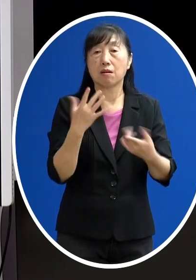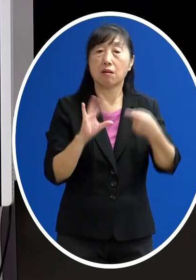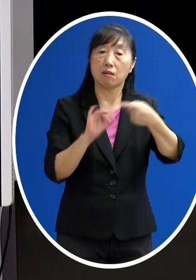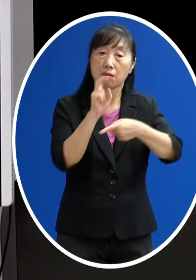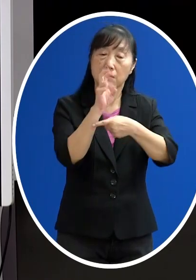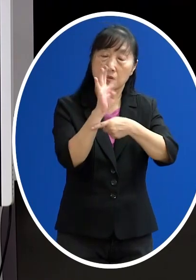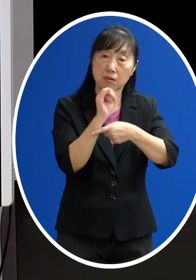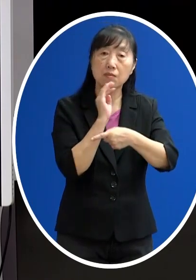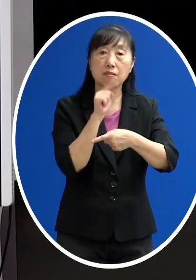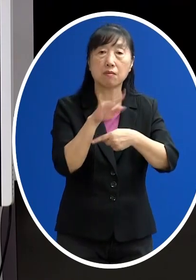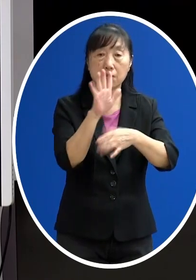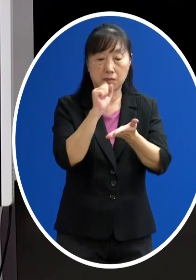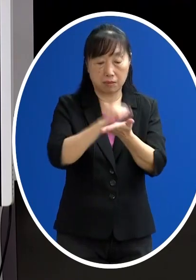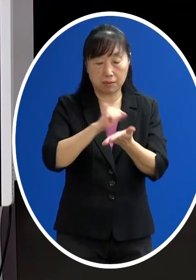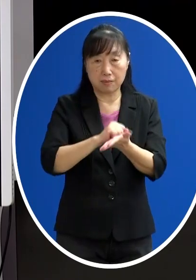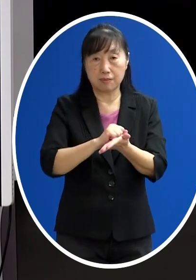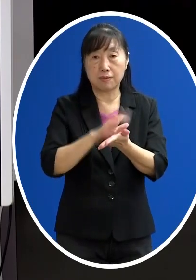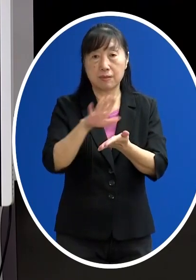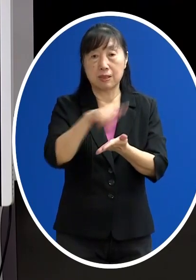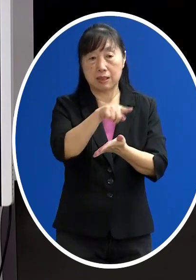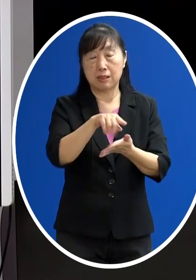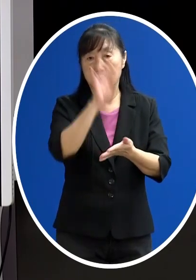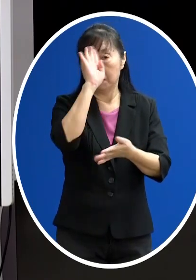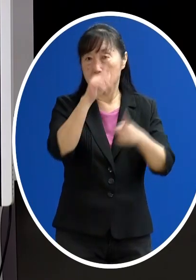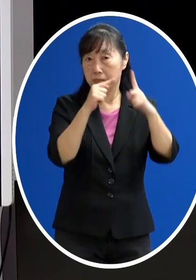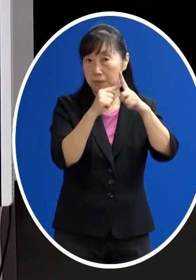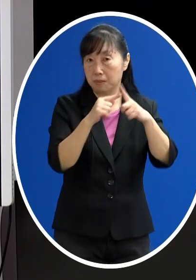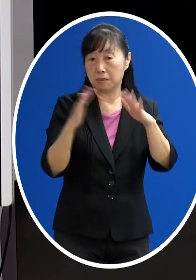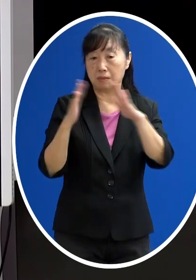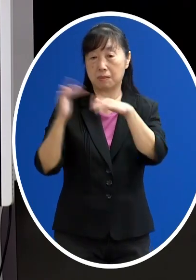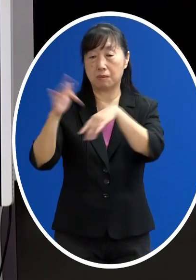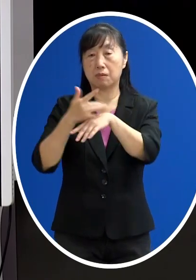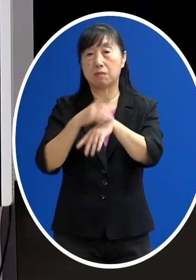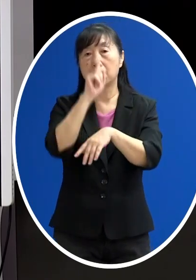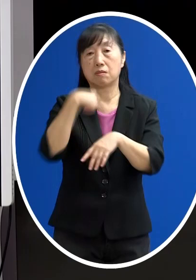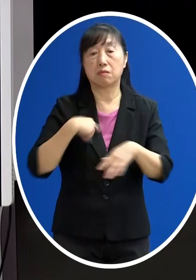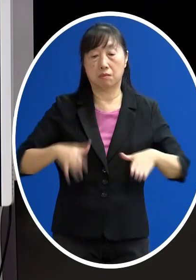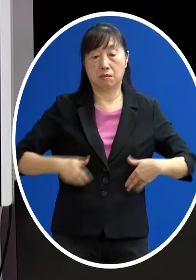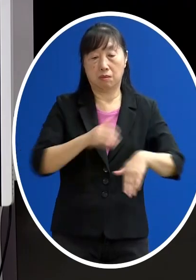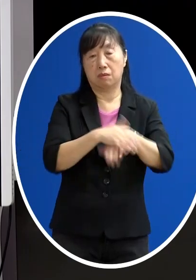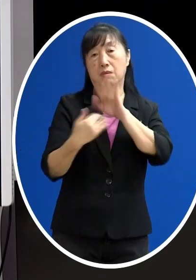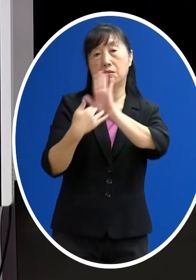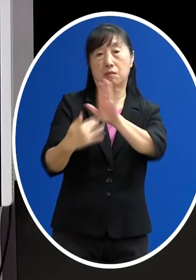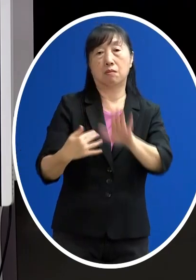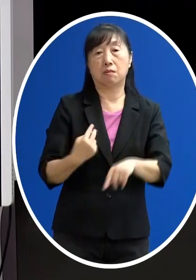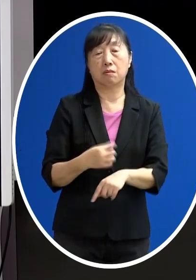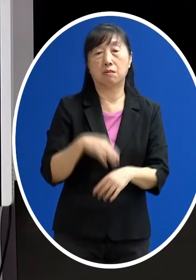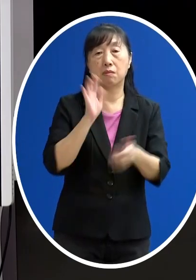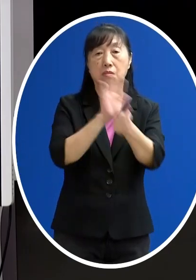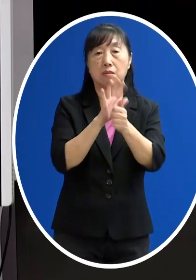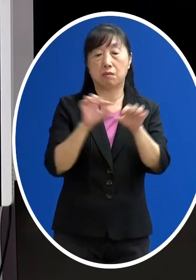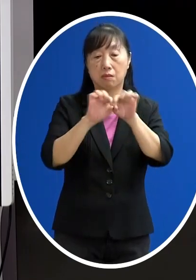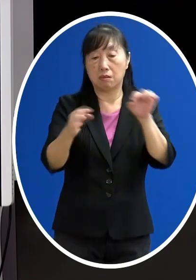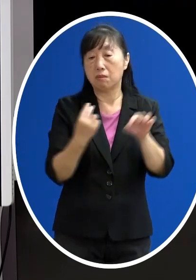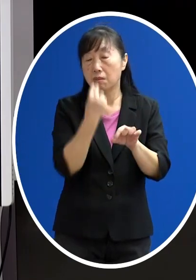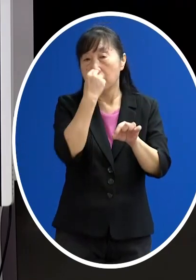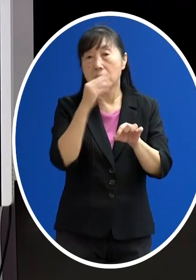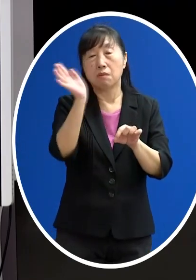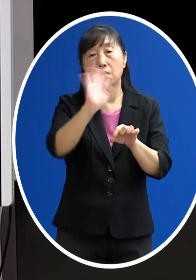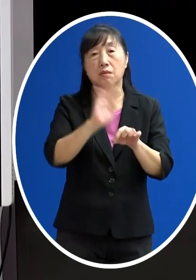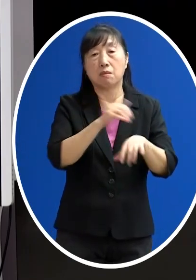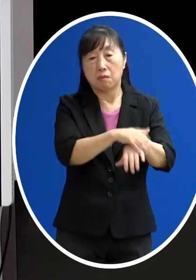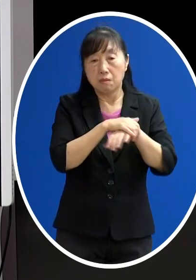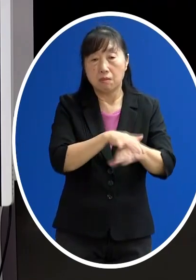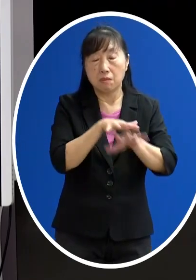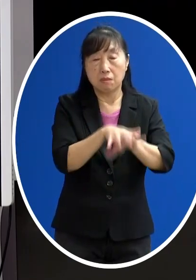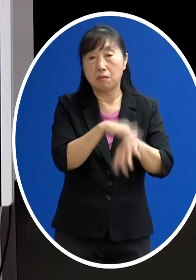我们医疗资料里面就有记录，病人或者是家属拒绝急救，拒绝插管，拒绝急救。所以这样的一个高比